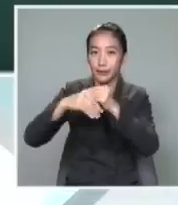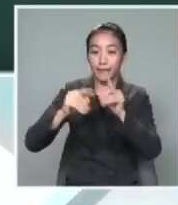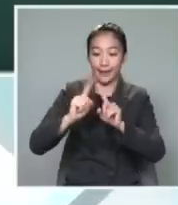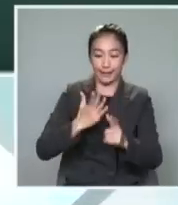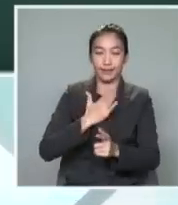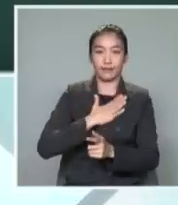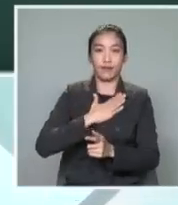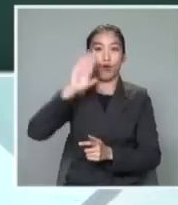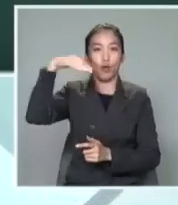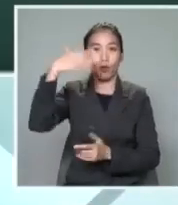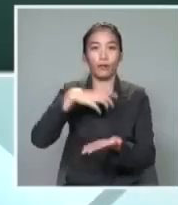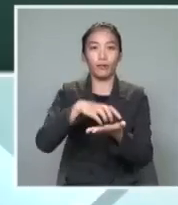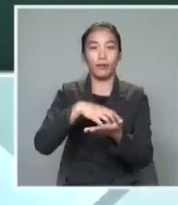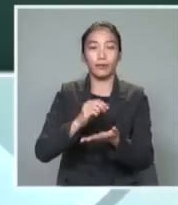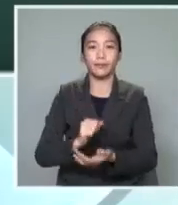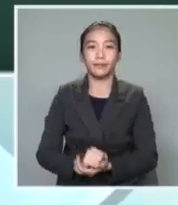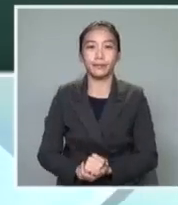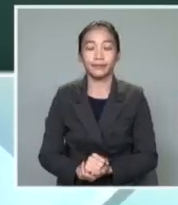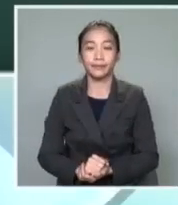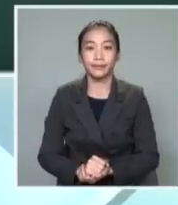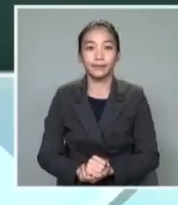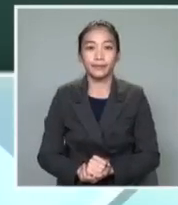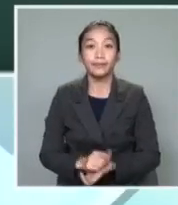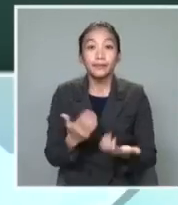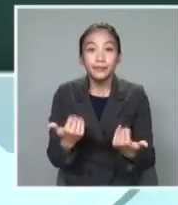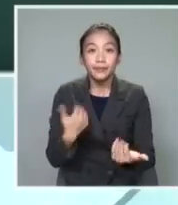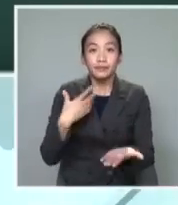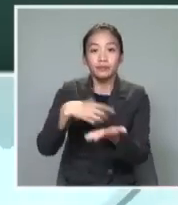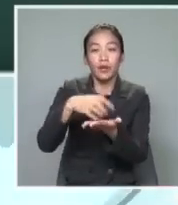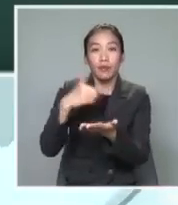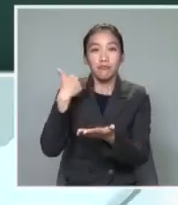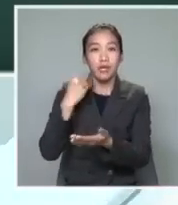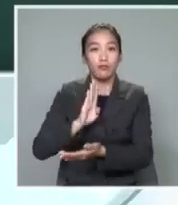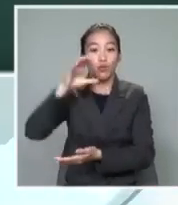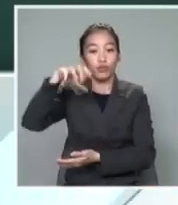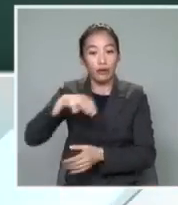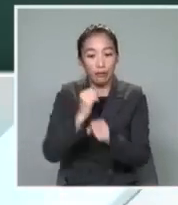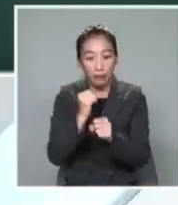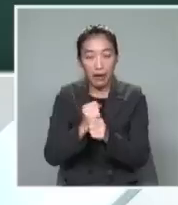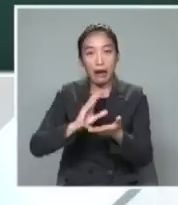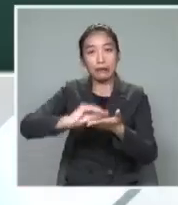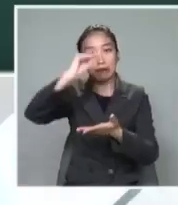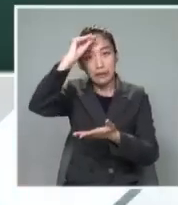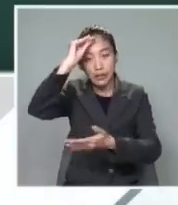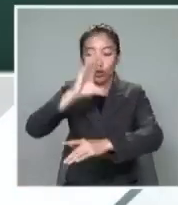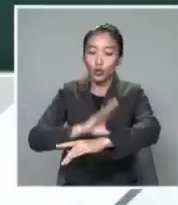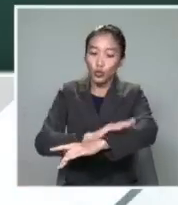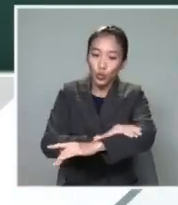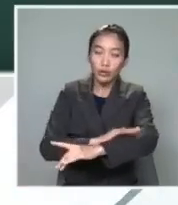ก็มีเรื่องของพนักงานบริษัทนักเรียนพนักงานนวดญาติผู้